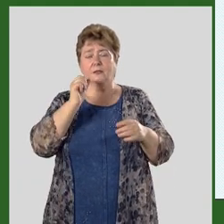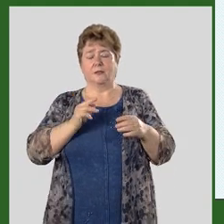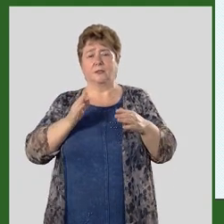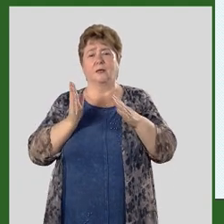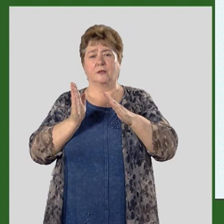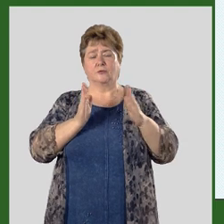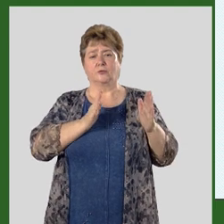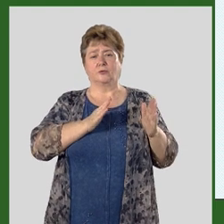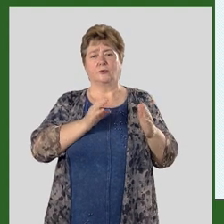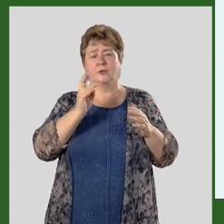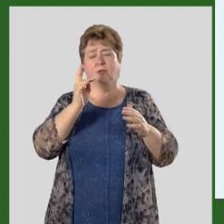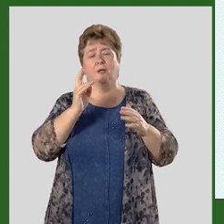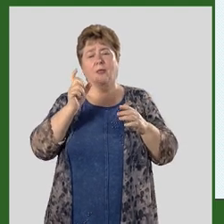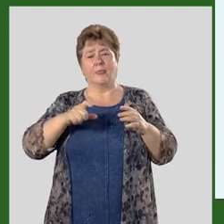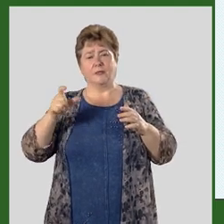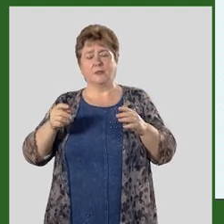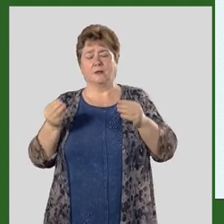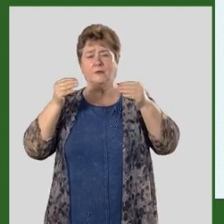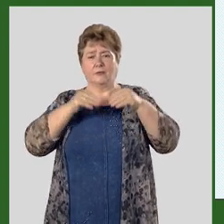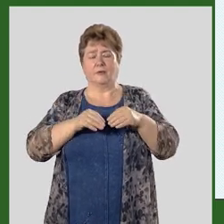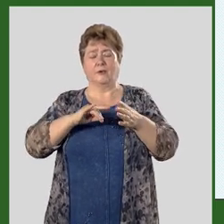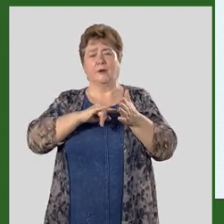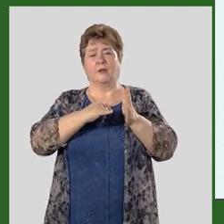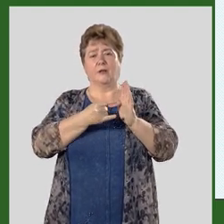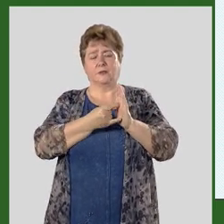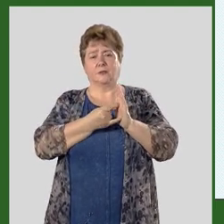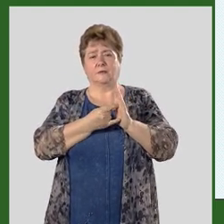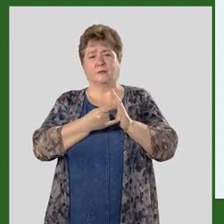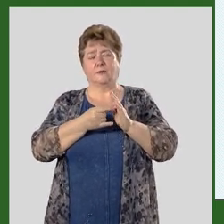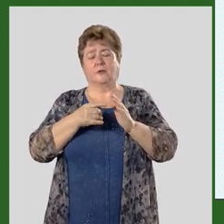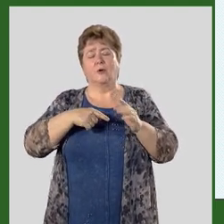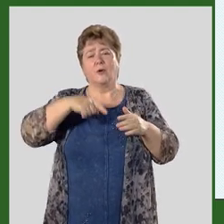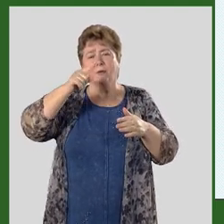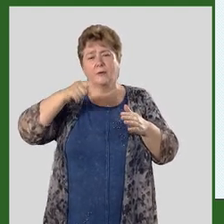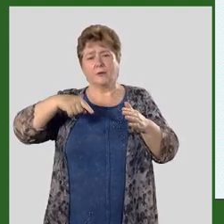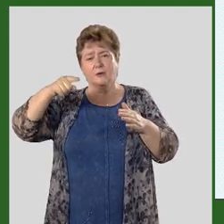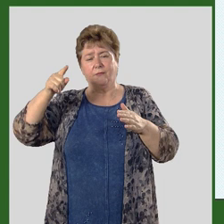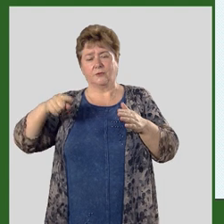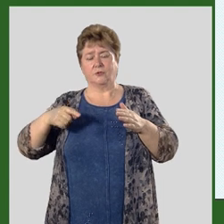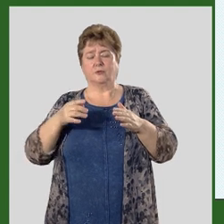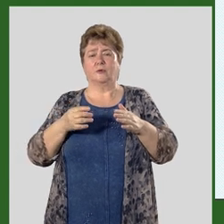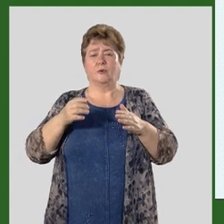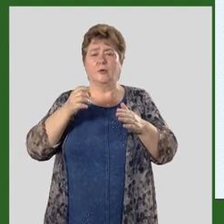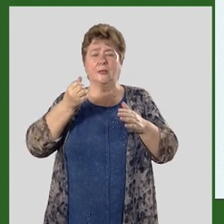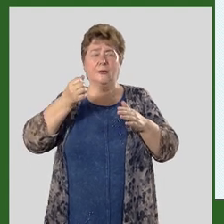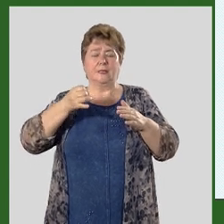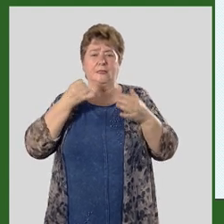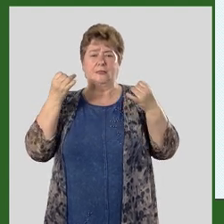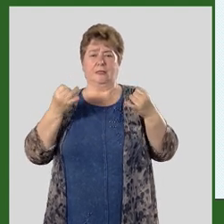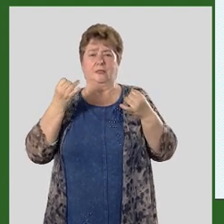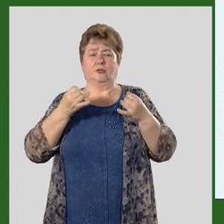Социальная структура населения включает классовую, демографическую, этническую